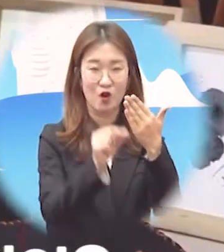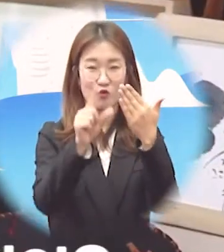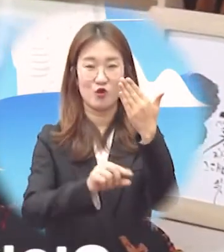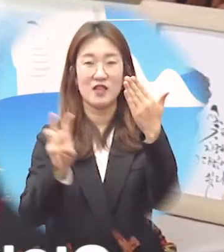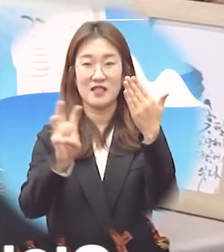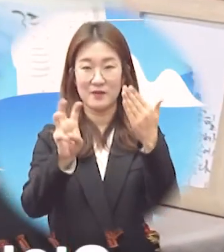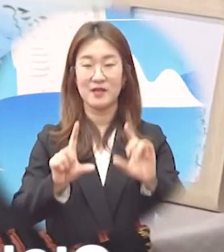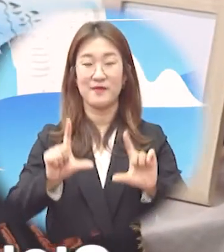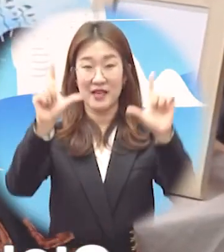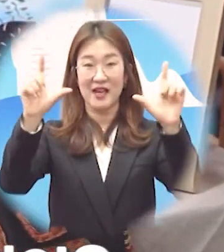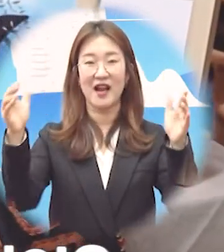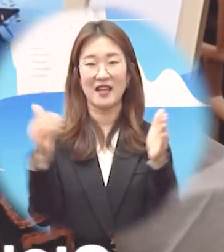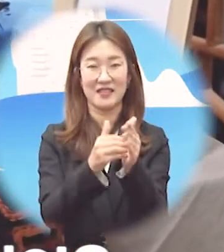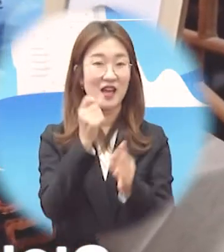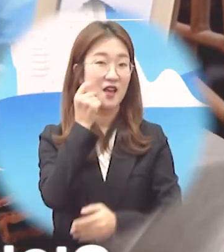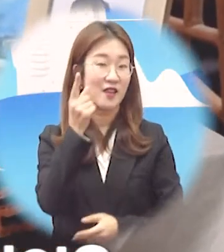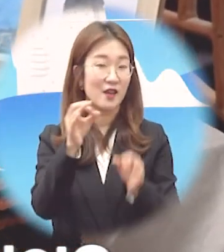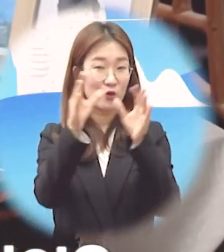으